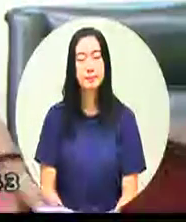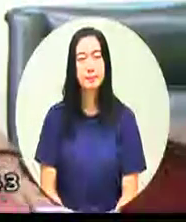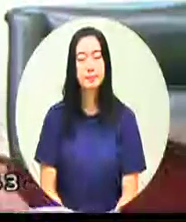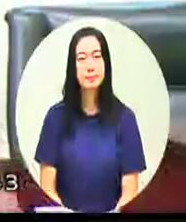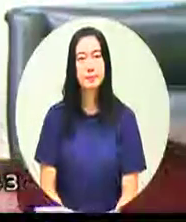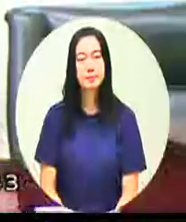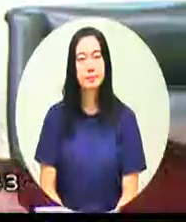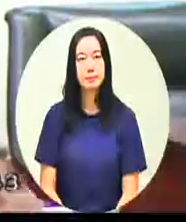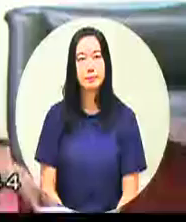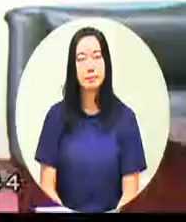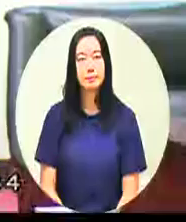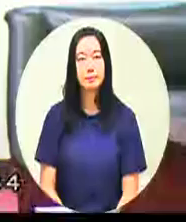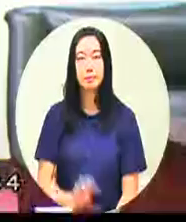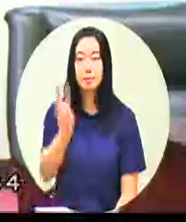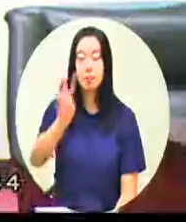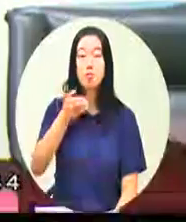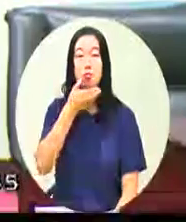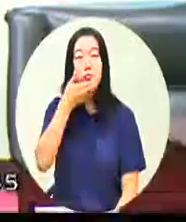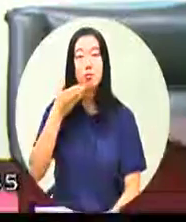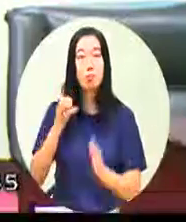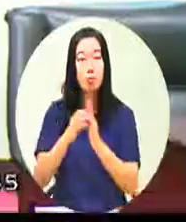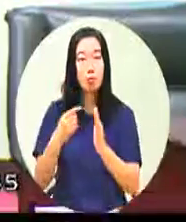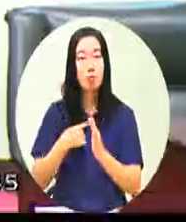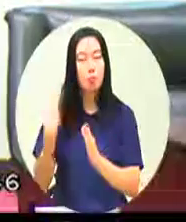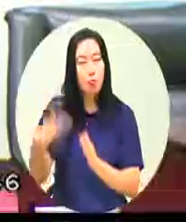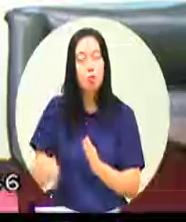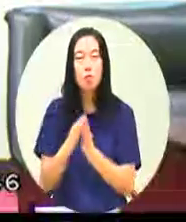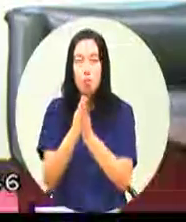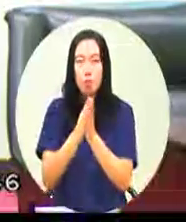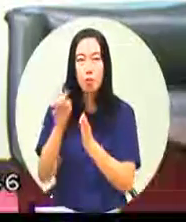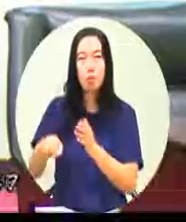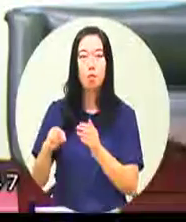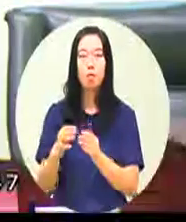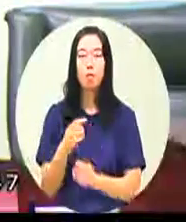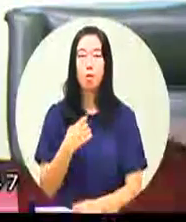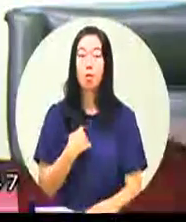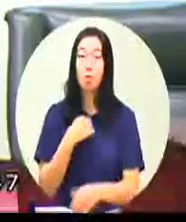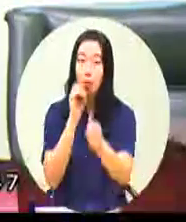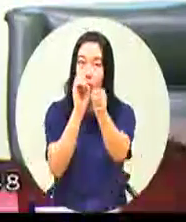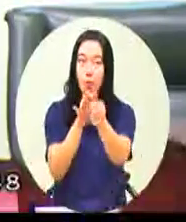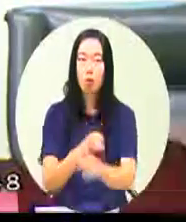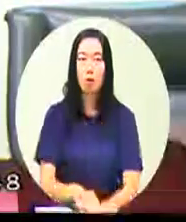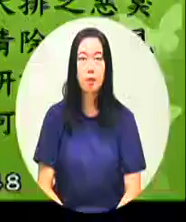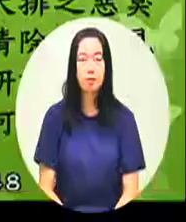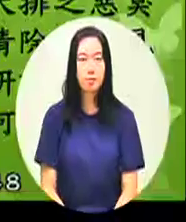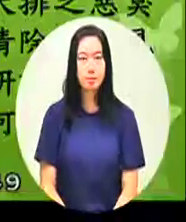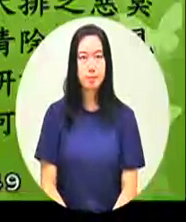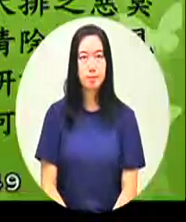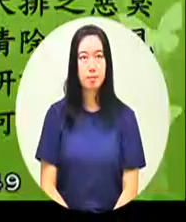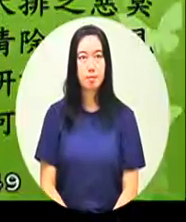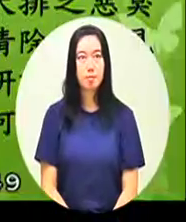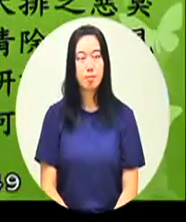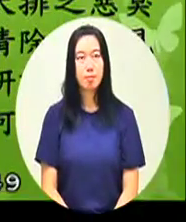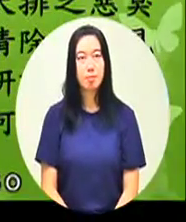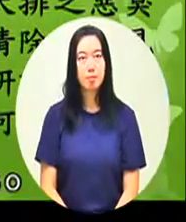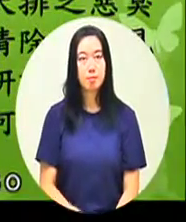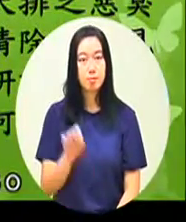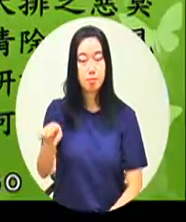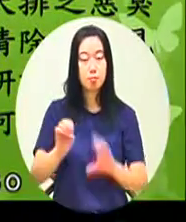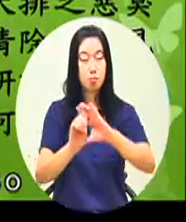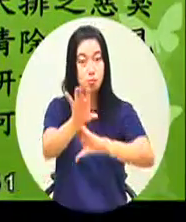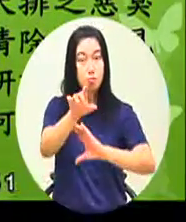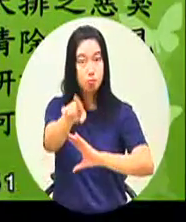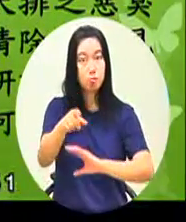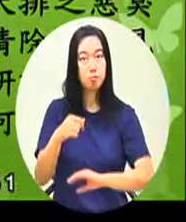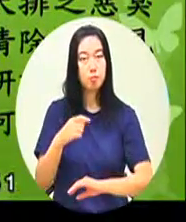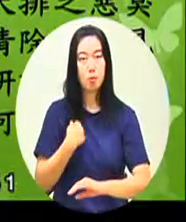咱坐哩坐吼，我伫遮免拜托咱局长吼。因为这我秀出来，你应该大约我要